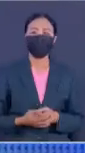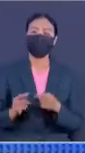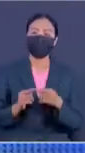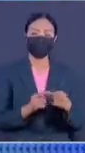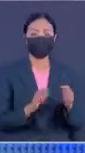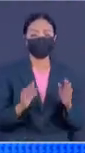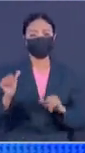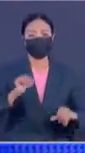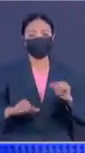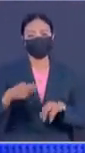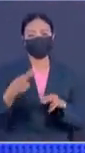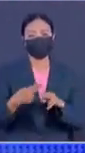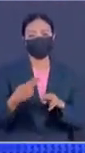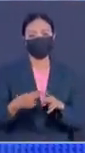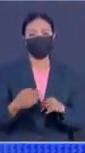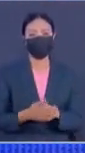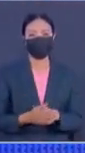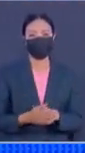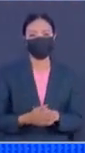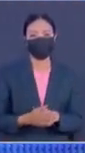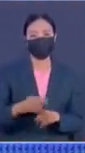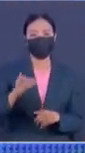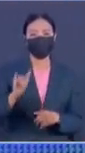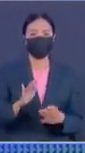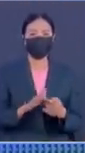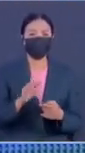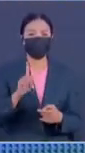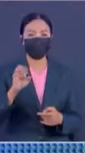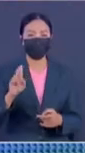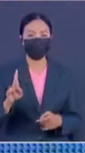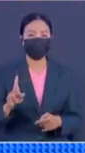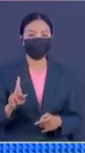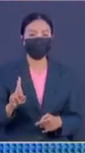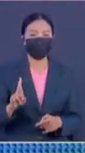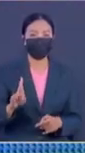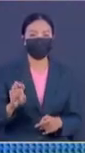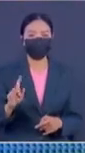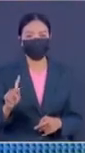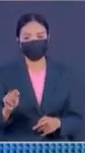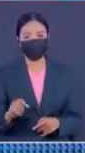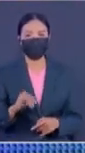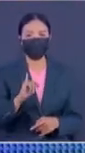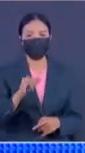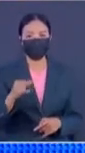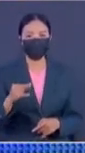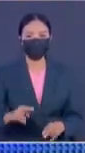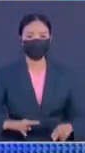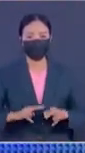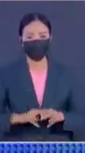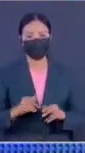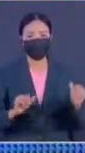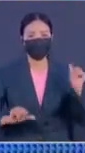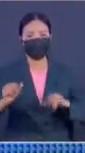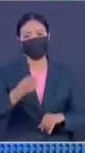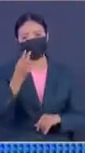ไปต่อกันที่นักแสดงสาวโยเกิร์ตคุณโยเกิร์ตณัฐชานะคะที่ได้เผยเรื่องราวที่น่าเสียดายผ่านทาง IG ส่วนตัวค่ะว่าอดชมละครบร